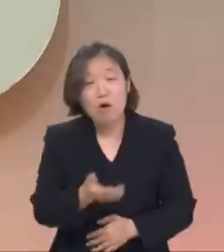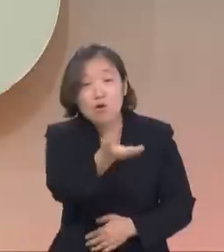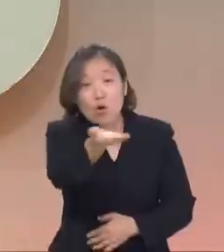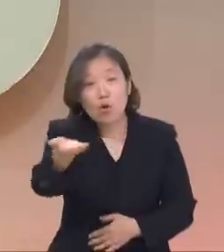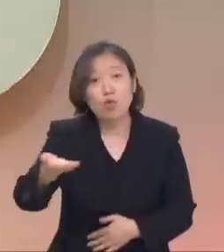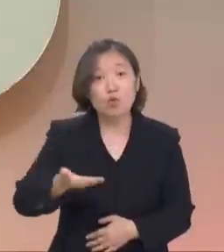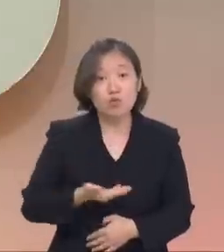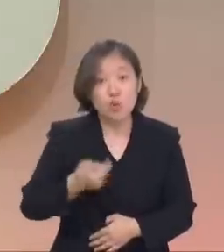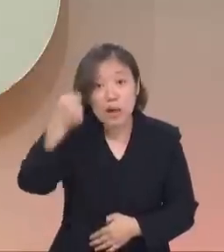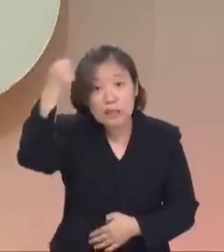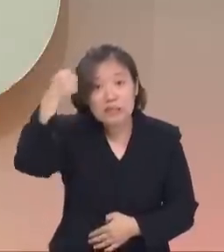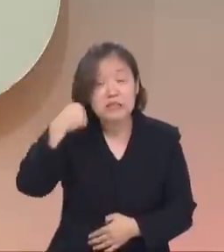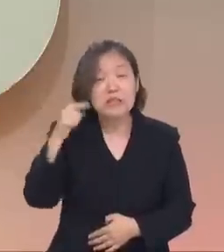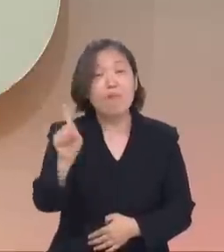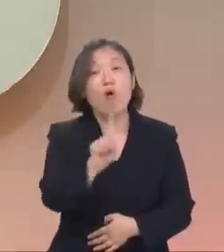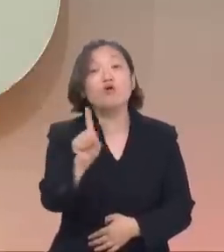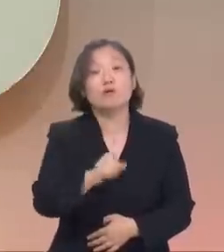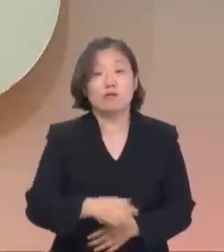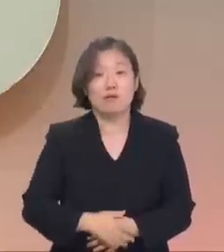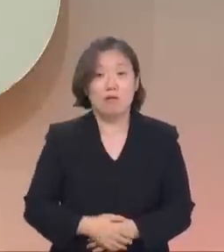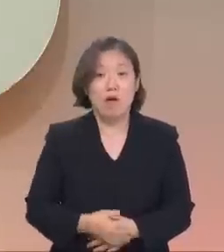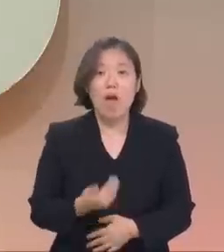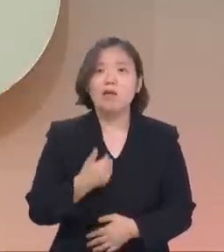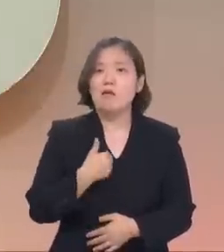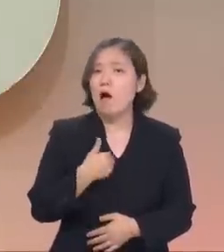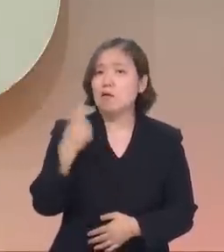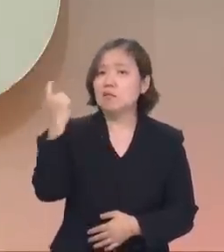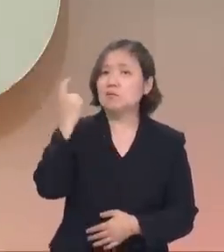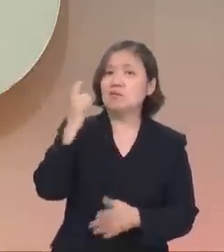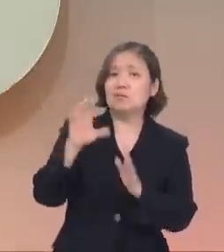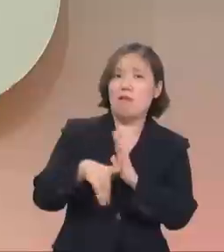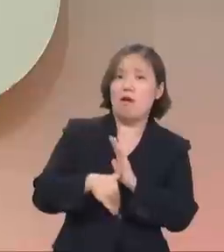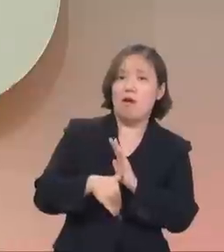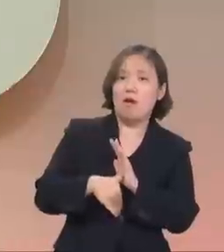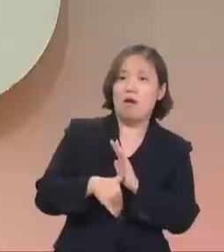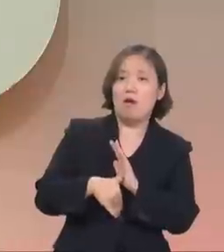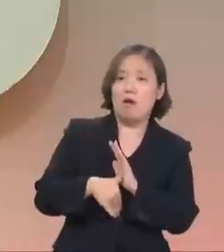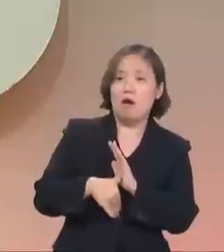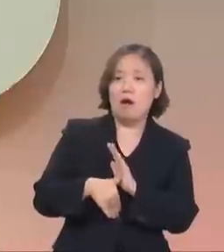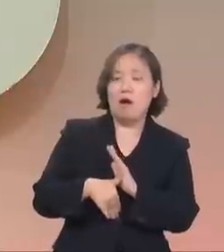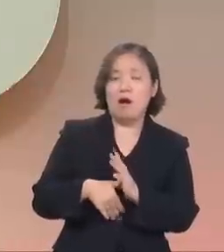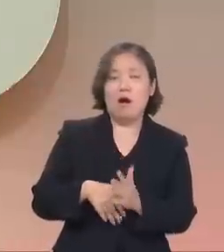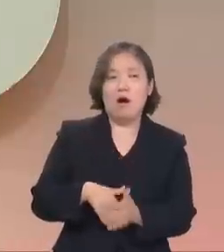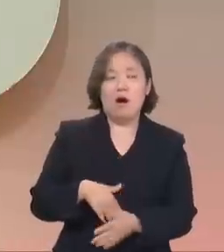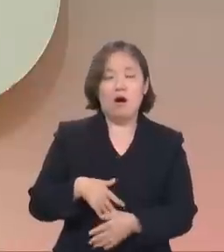스님이 나조차도 딱 그 소리 듣는 순간 저는 나무아미타불